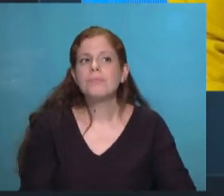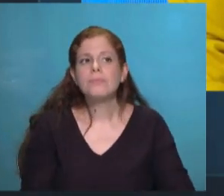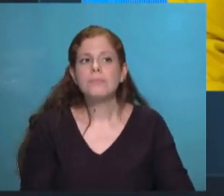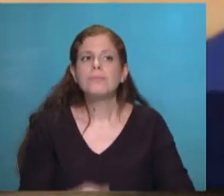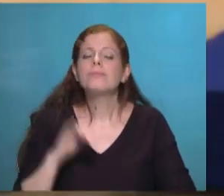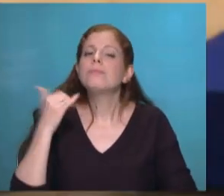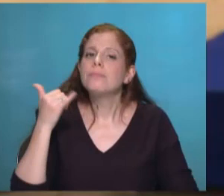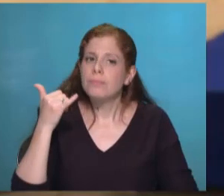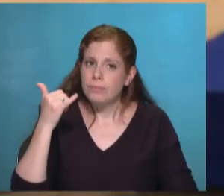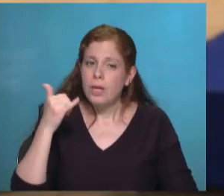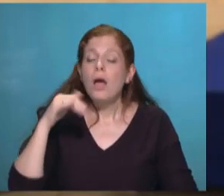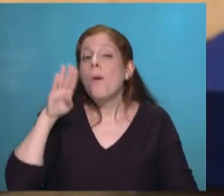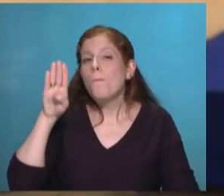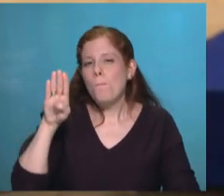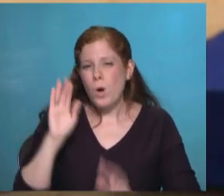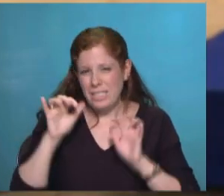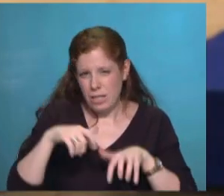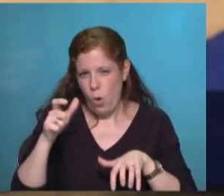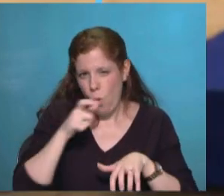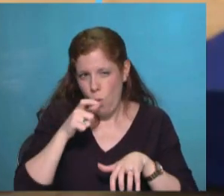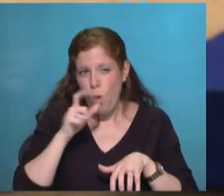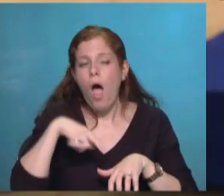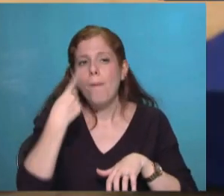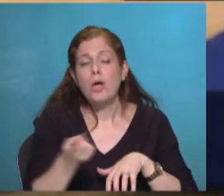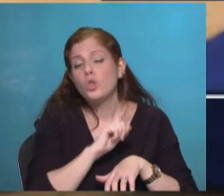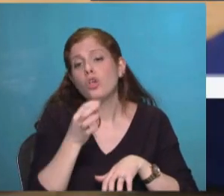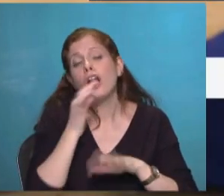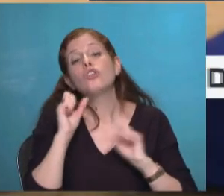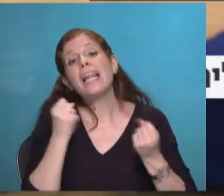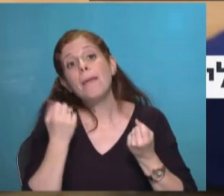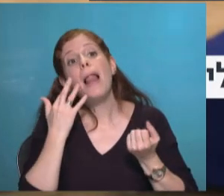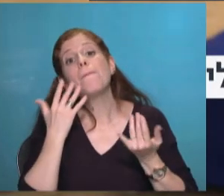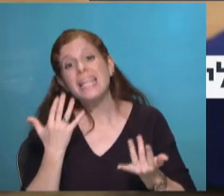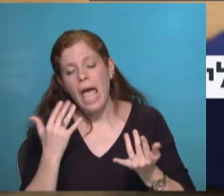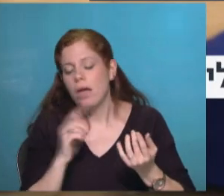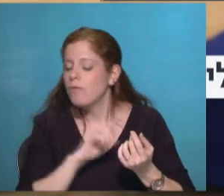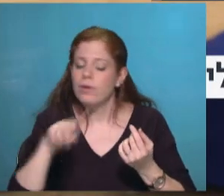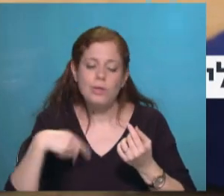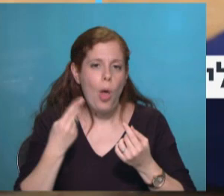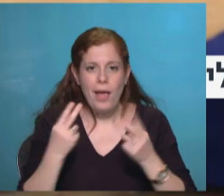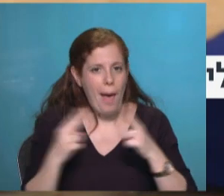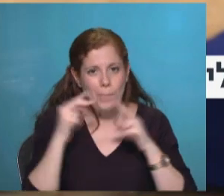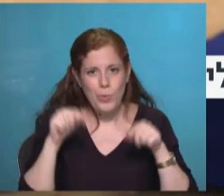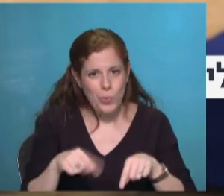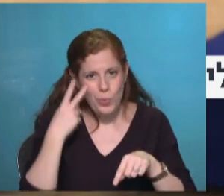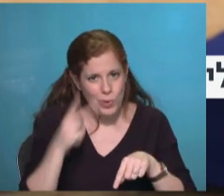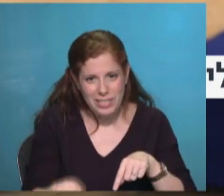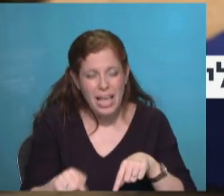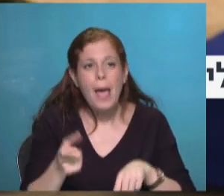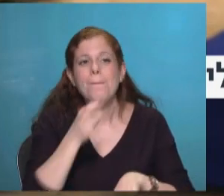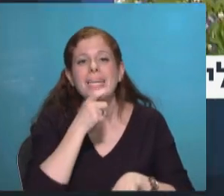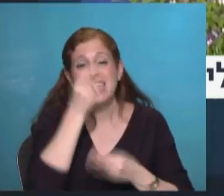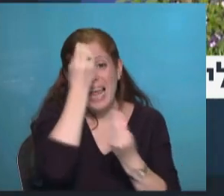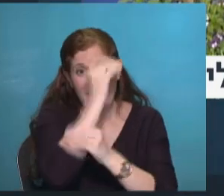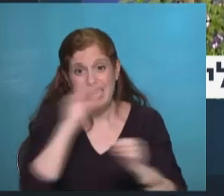נכון, בולסונארו אמר בעבר שזה לא שאלה של האם אלא של מתי, המתי הזה לא יגיע במהלך הביקור הזה. ברזיל הכריזה על